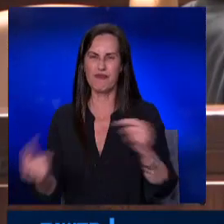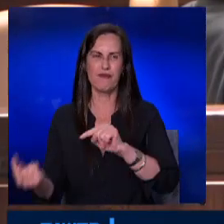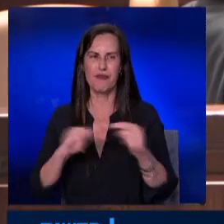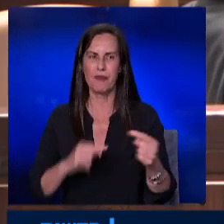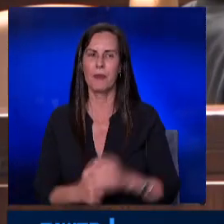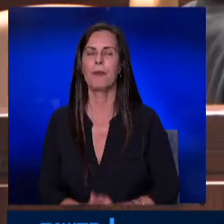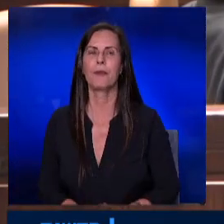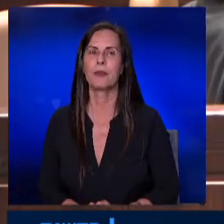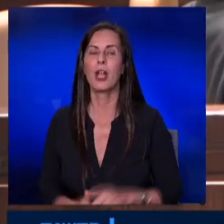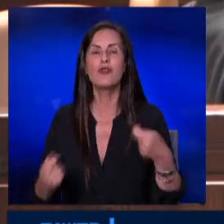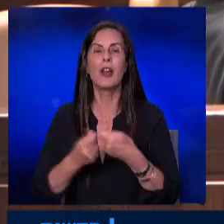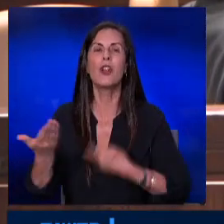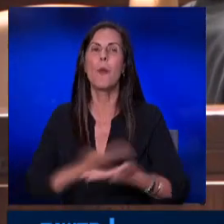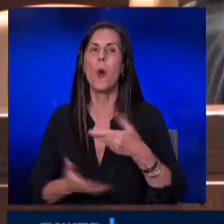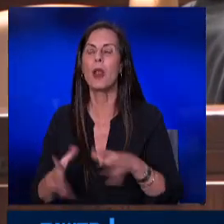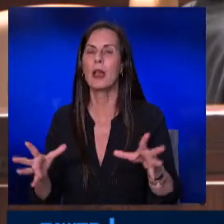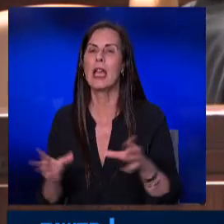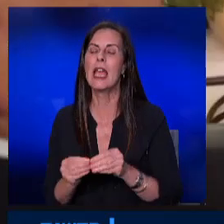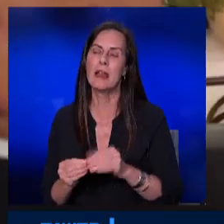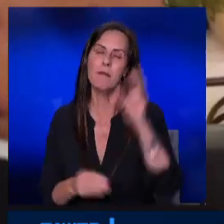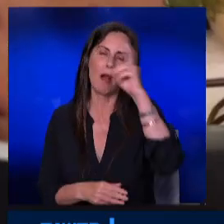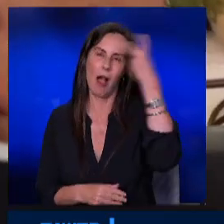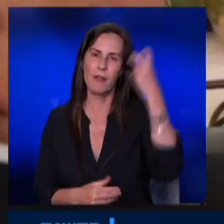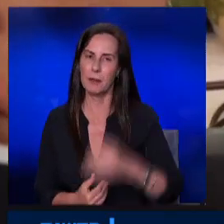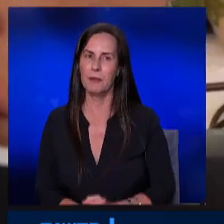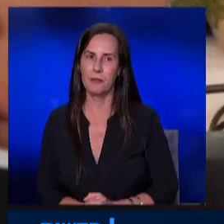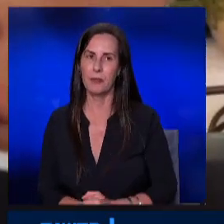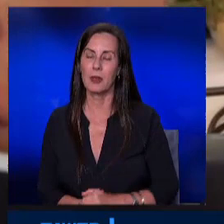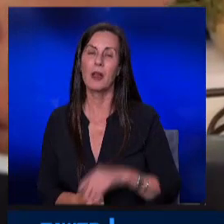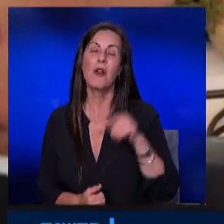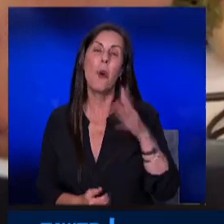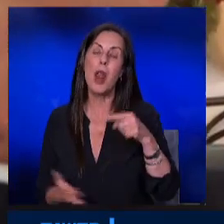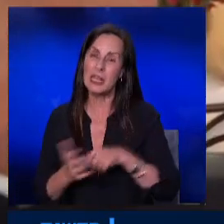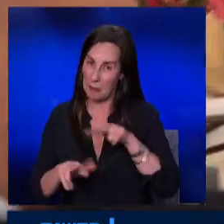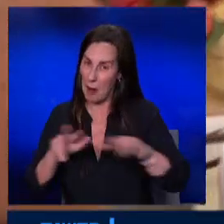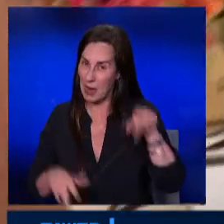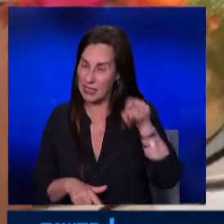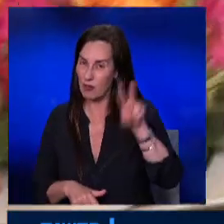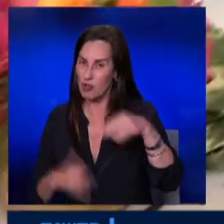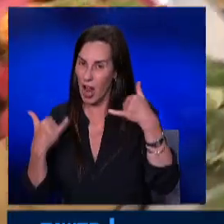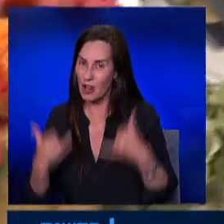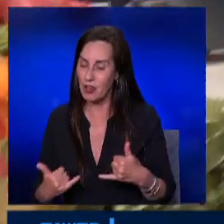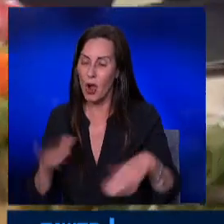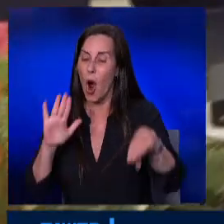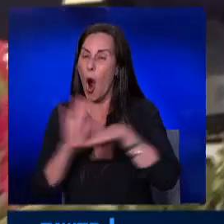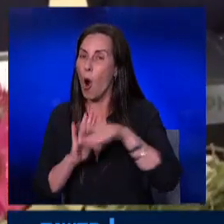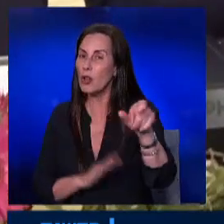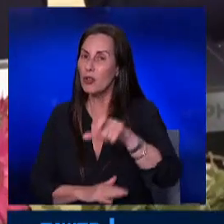הממשלה על שיתוף הפעולה שלהם עם טיבי והמשותפת. ואולי מכאן, בסיטואציה שנוצרה, חוק יהודה